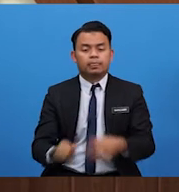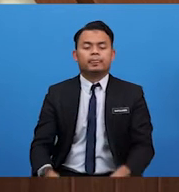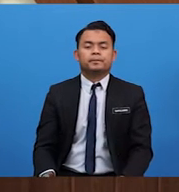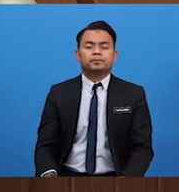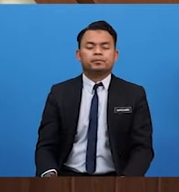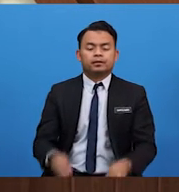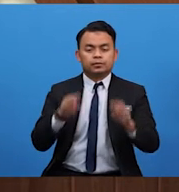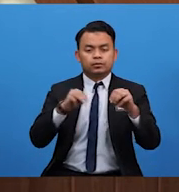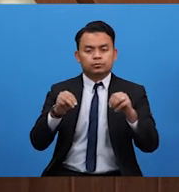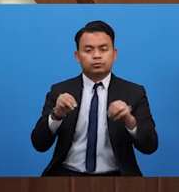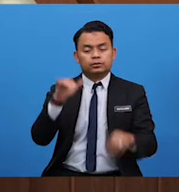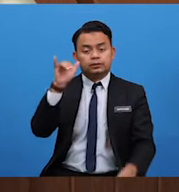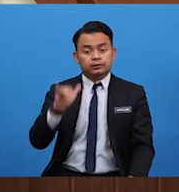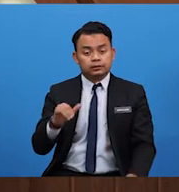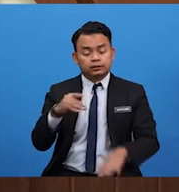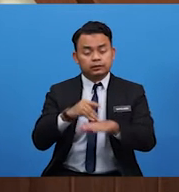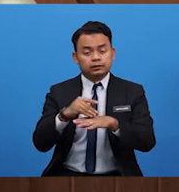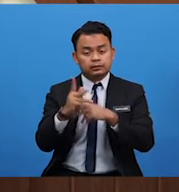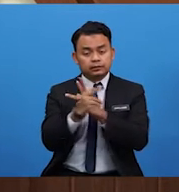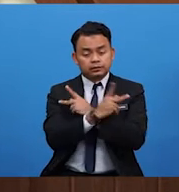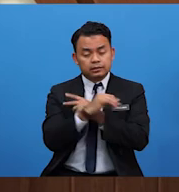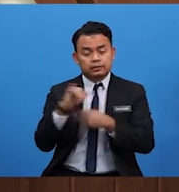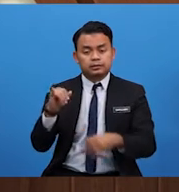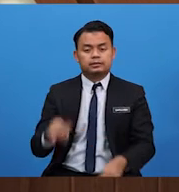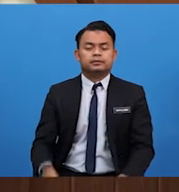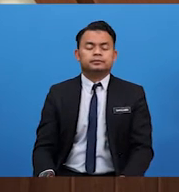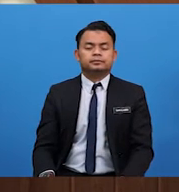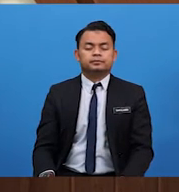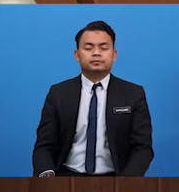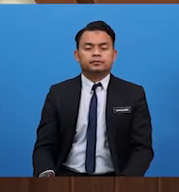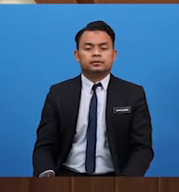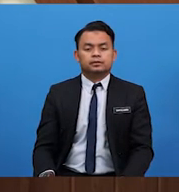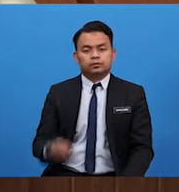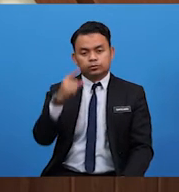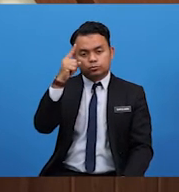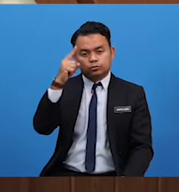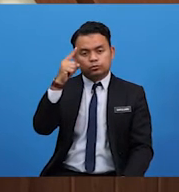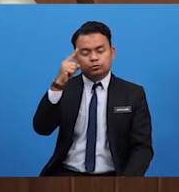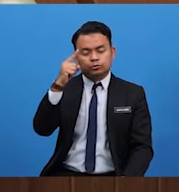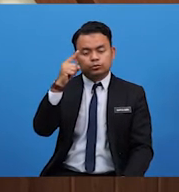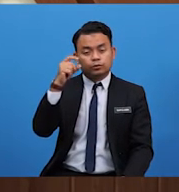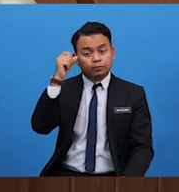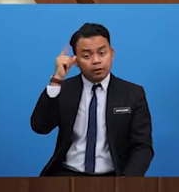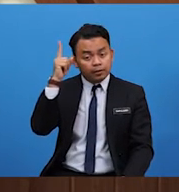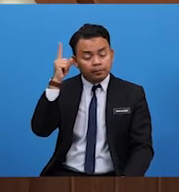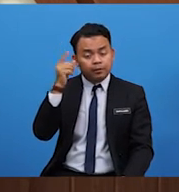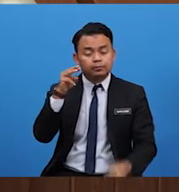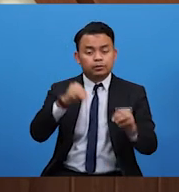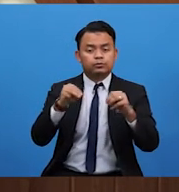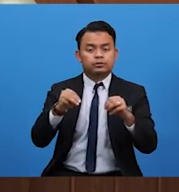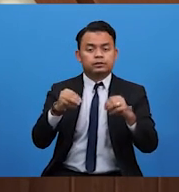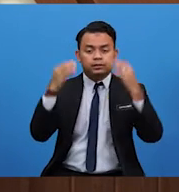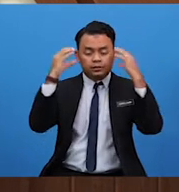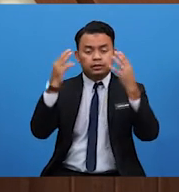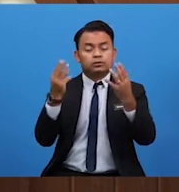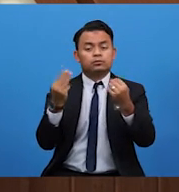Murid-murid yang dikasihi sekalian, sebagai pengukuhan, cikgu mahukan murid-murid semua